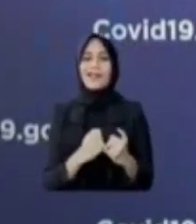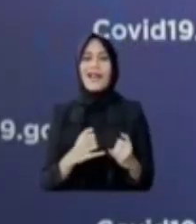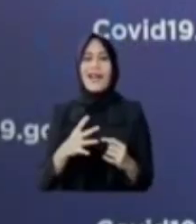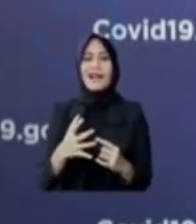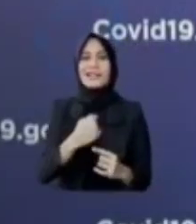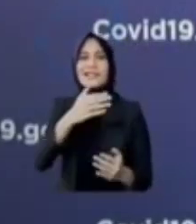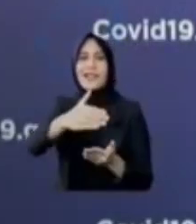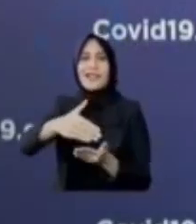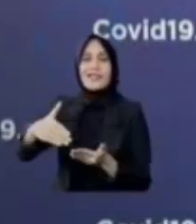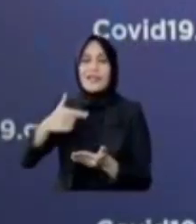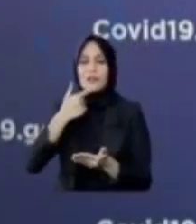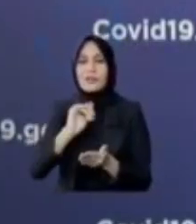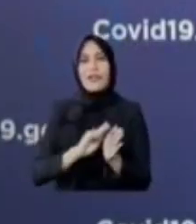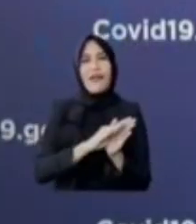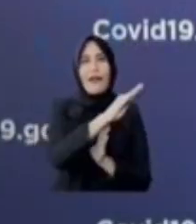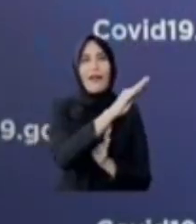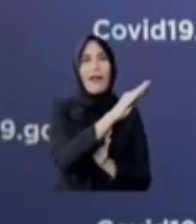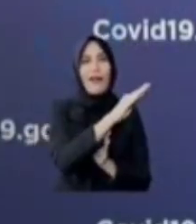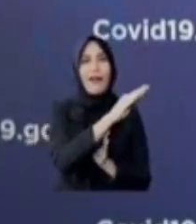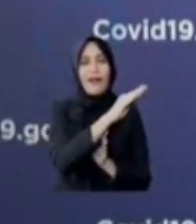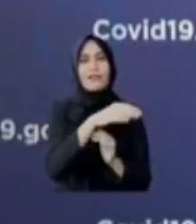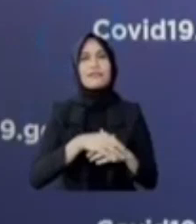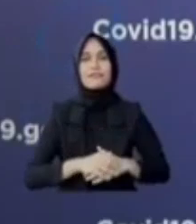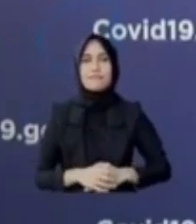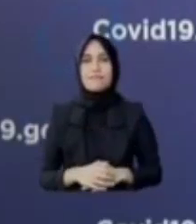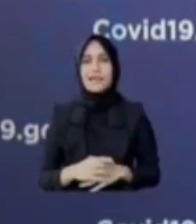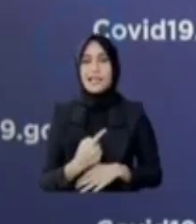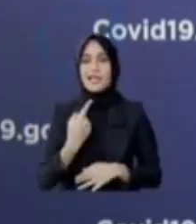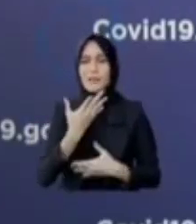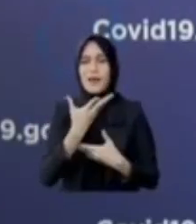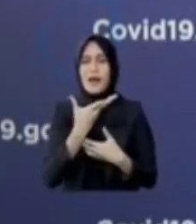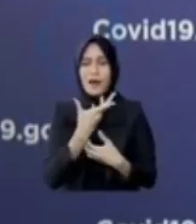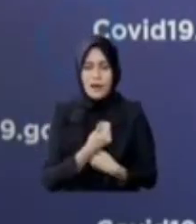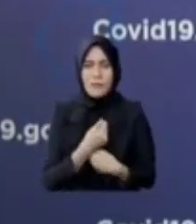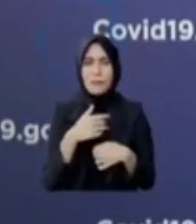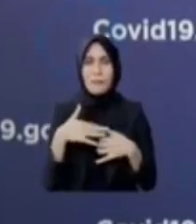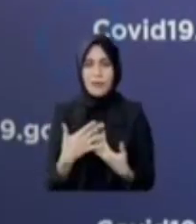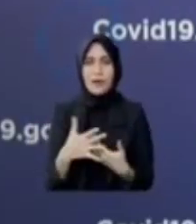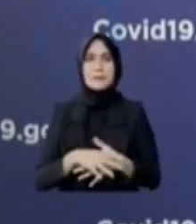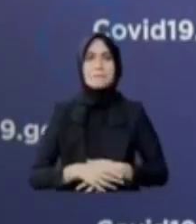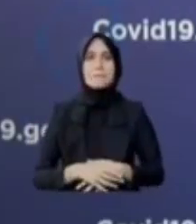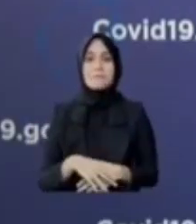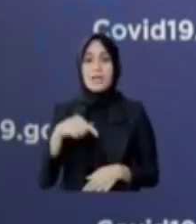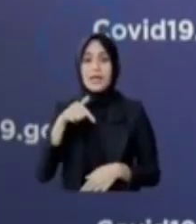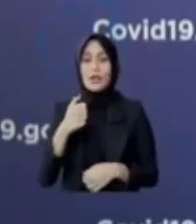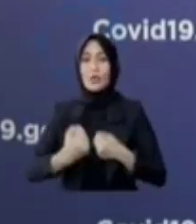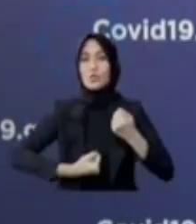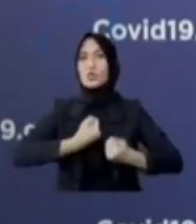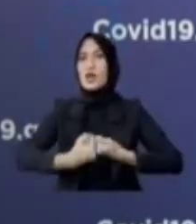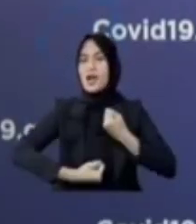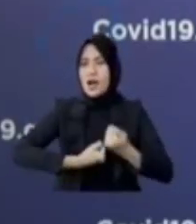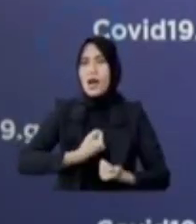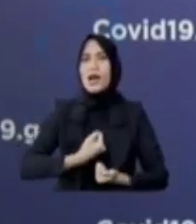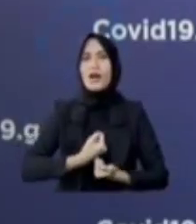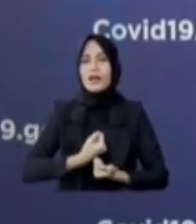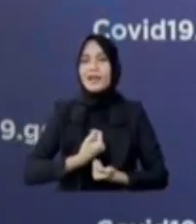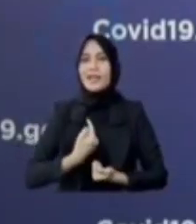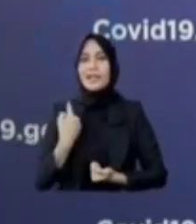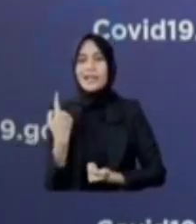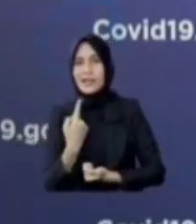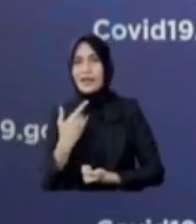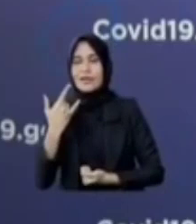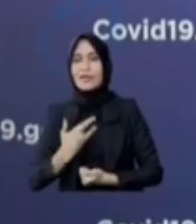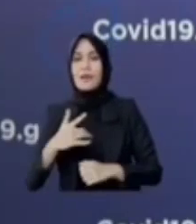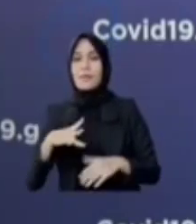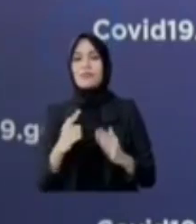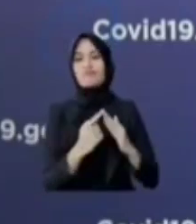yang demikian tinggi. Kita berharap bahwa ini juga merupakan upaya untuk kemudian melakukan isolasi